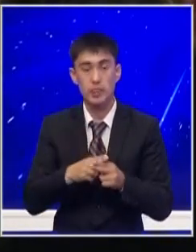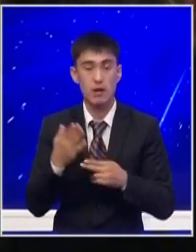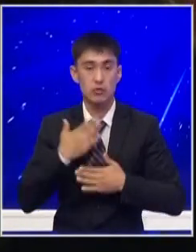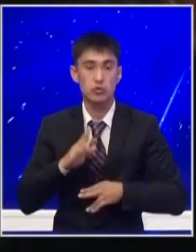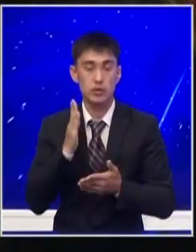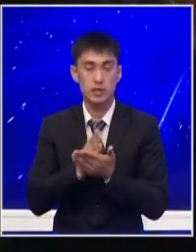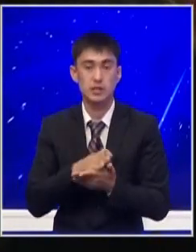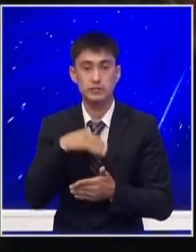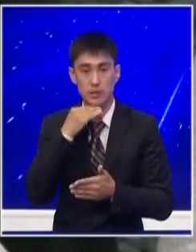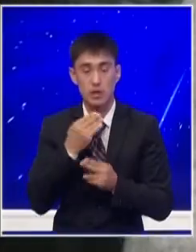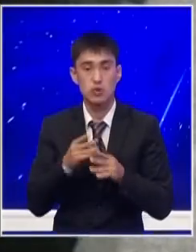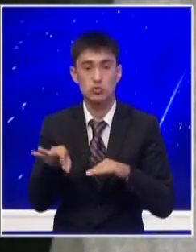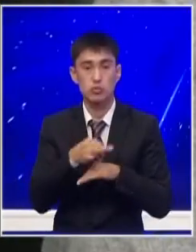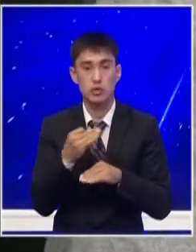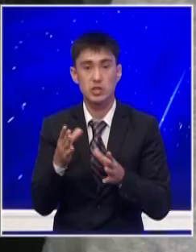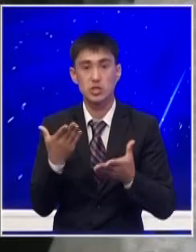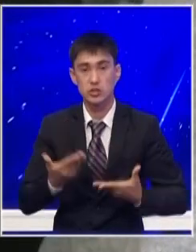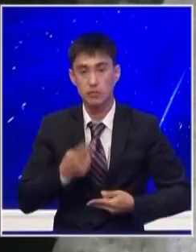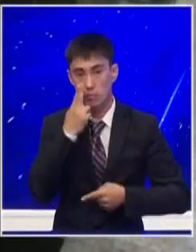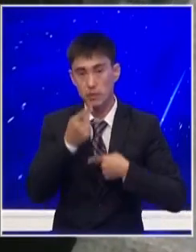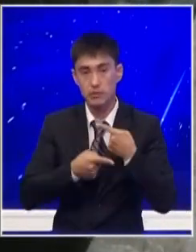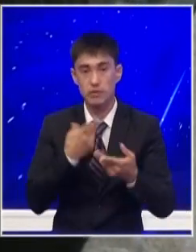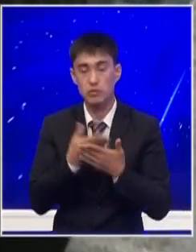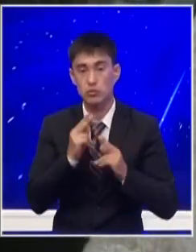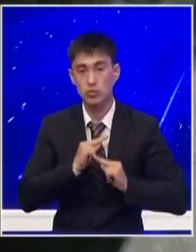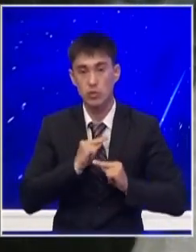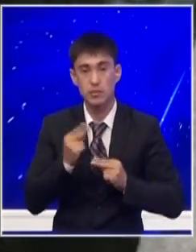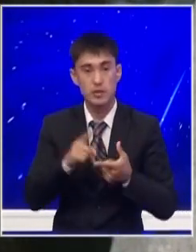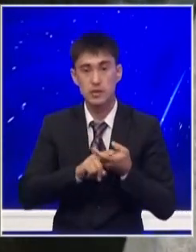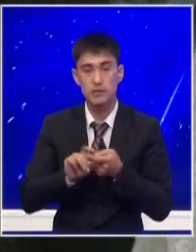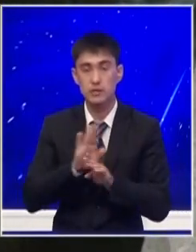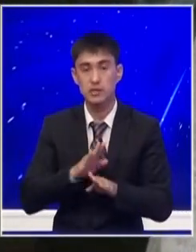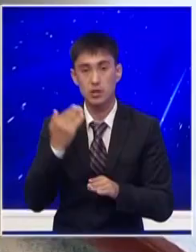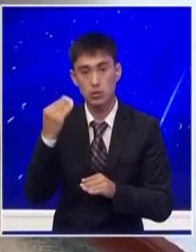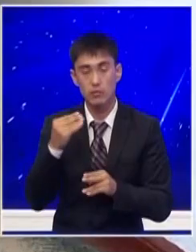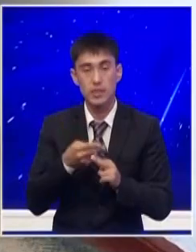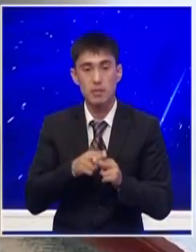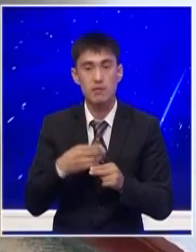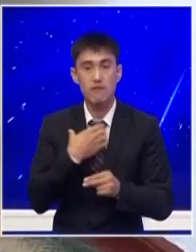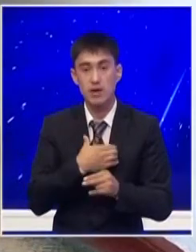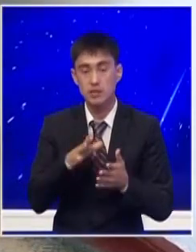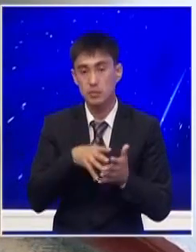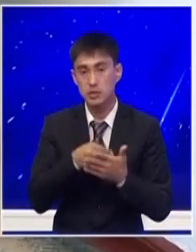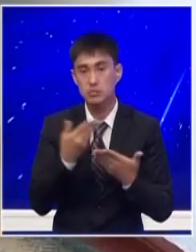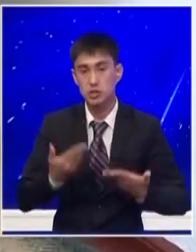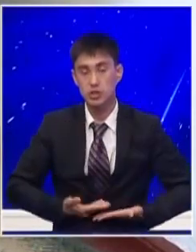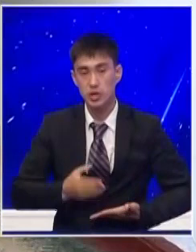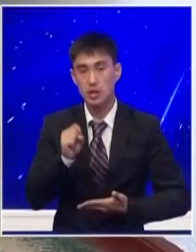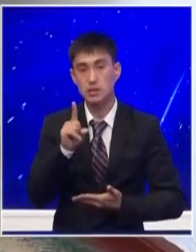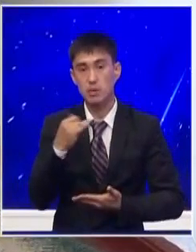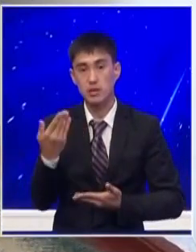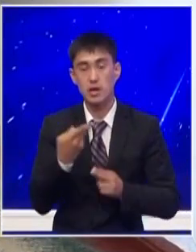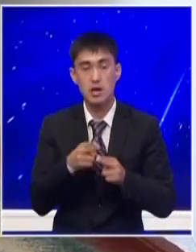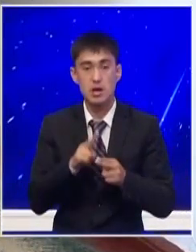что имеет. Ведь супруги привыкли жить своим трудом и ни от кого не зависеть. При этом важным принципом жизни для Азамата